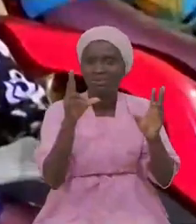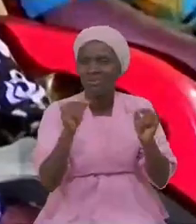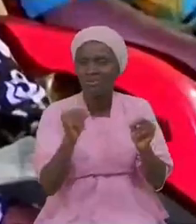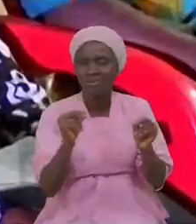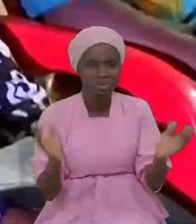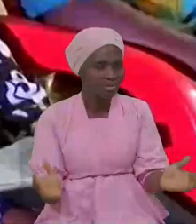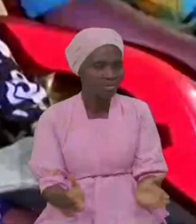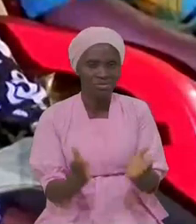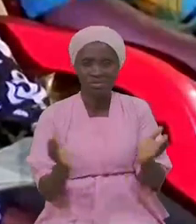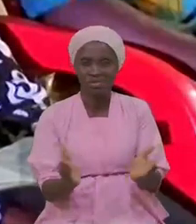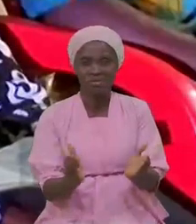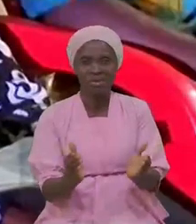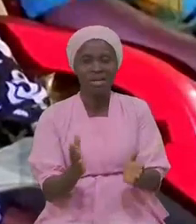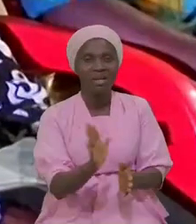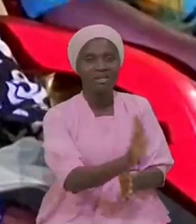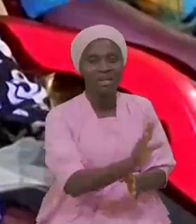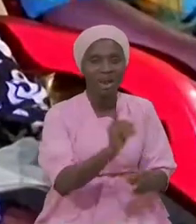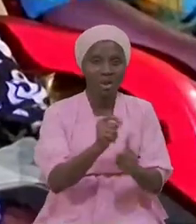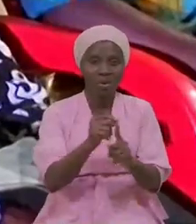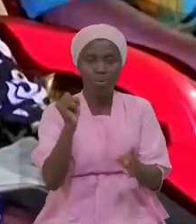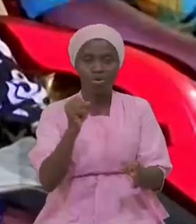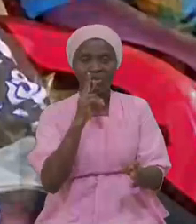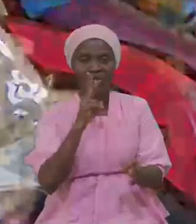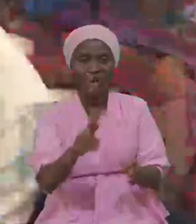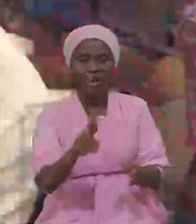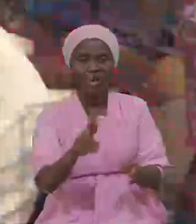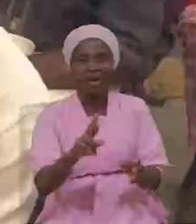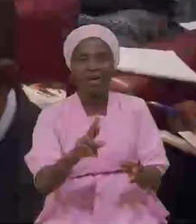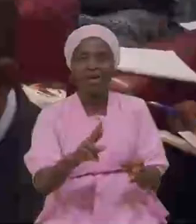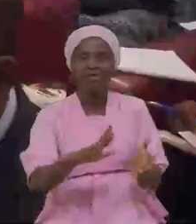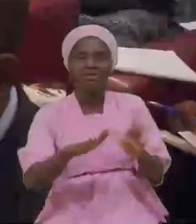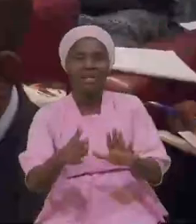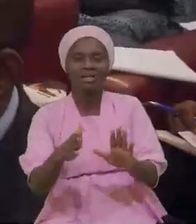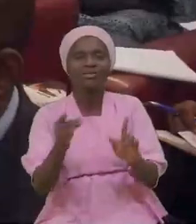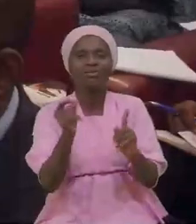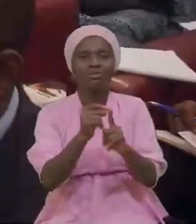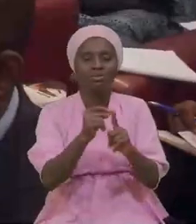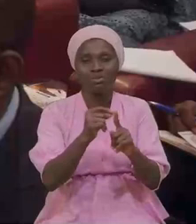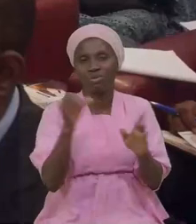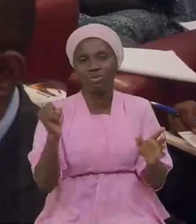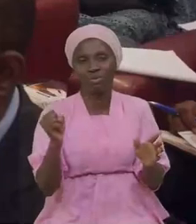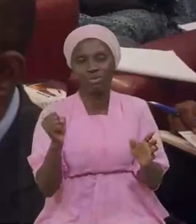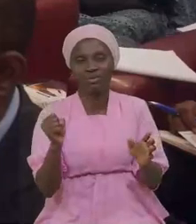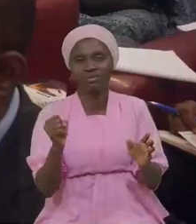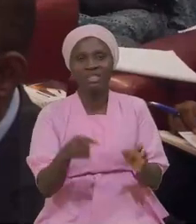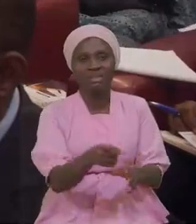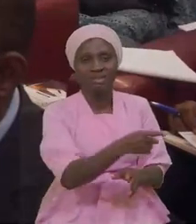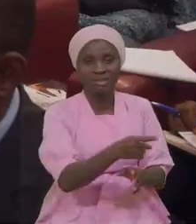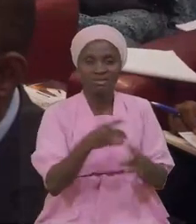paroles mortes. Ce sont des paroles sans poids. Ces paroles vous